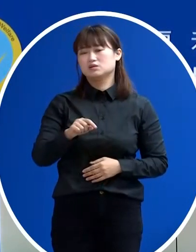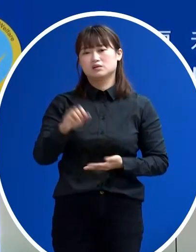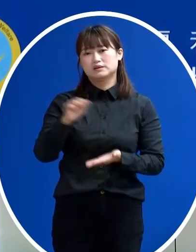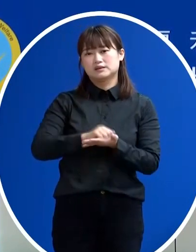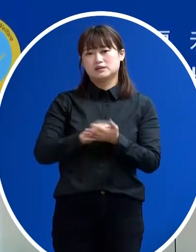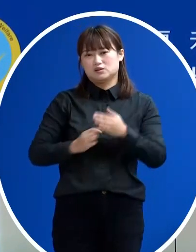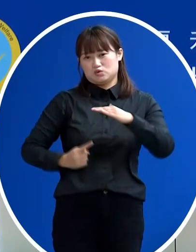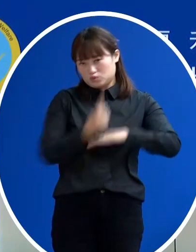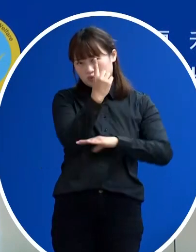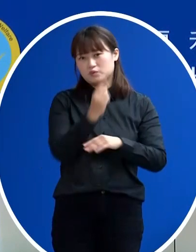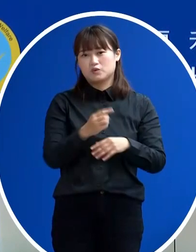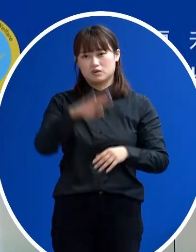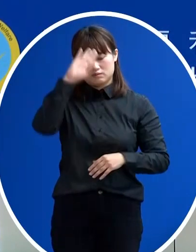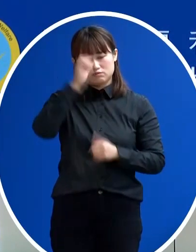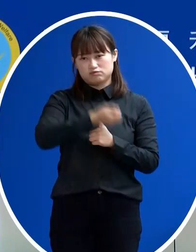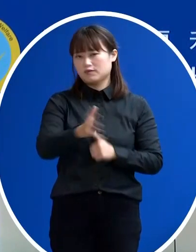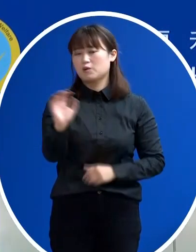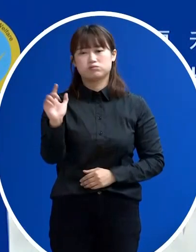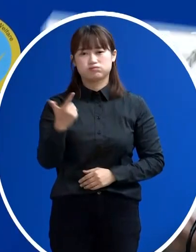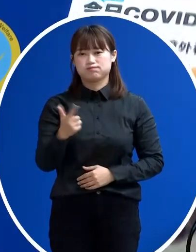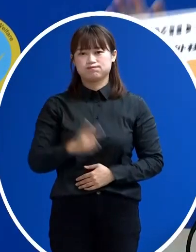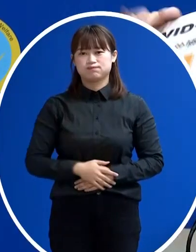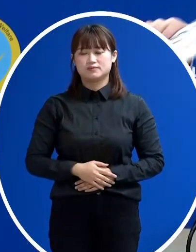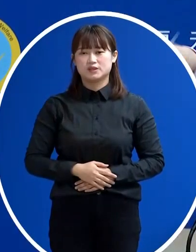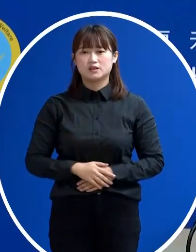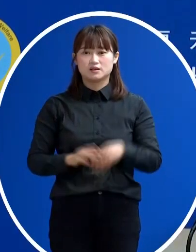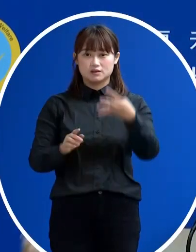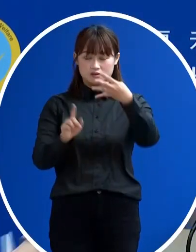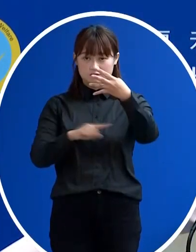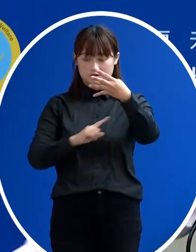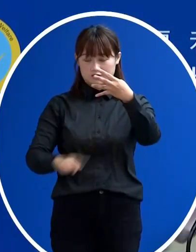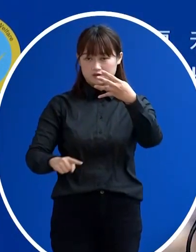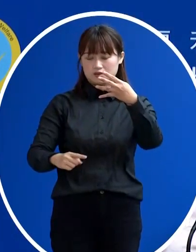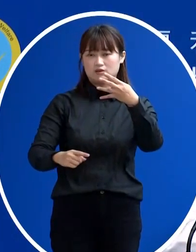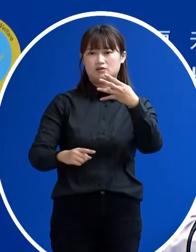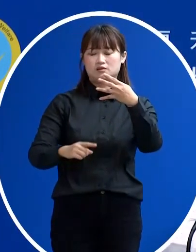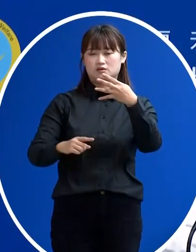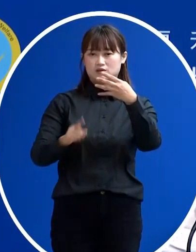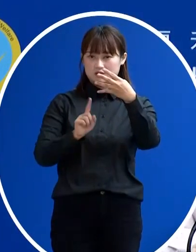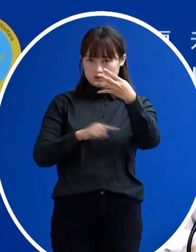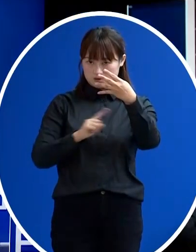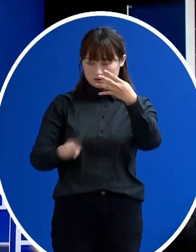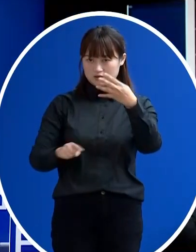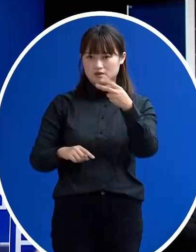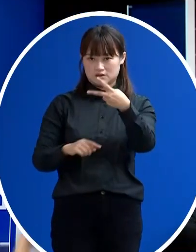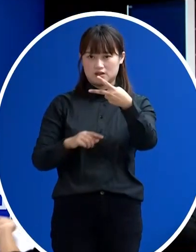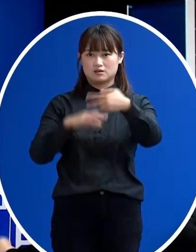性感染。所以今天是有四例境外移入，其中两例突破性感染。